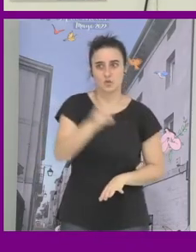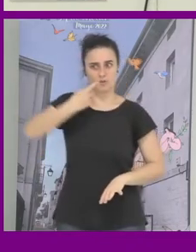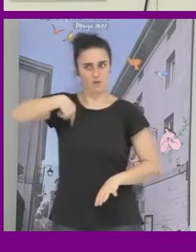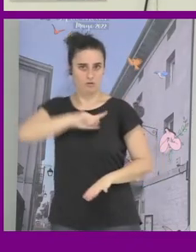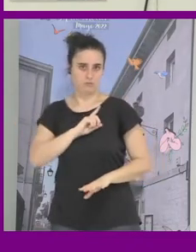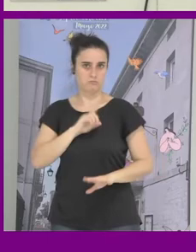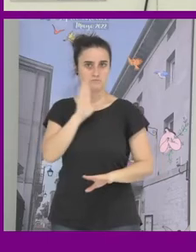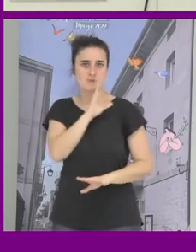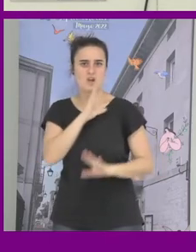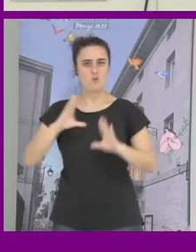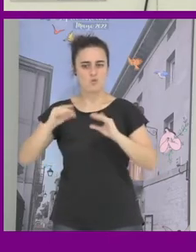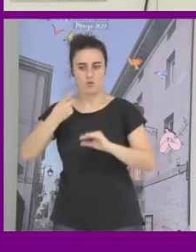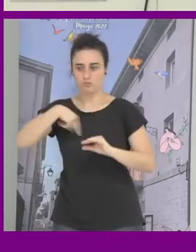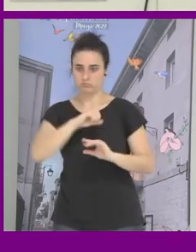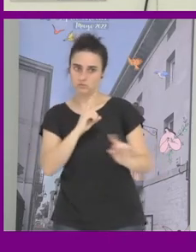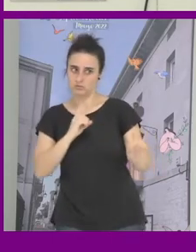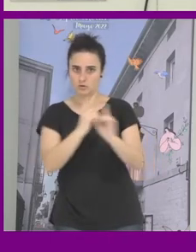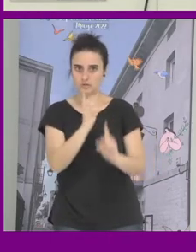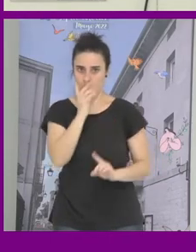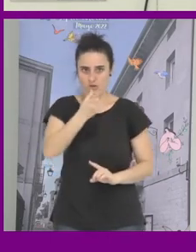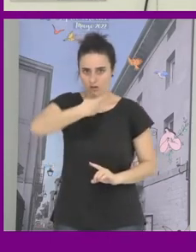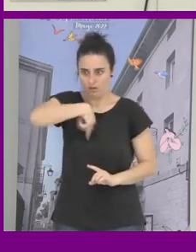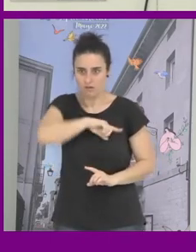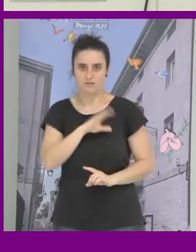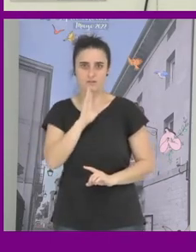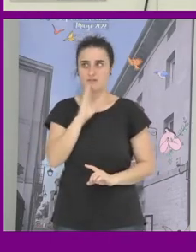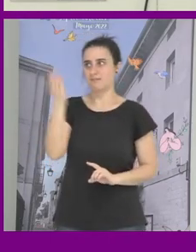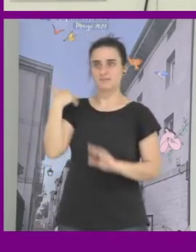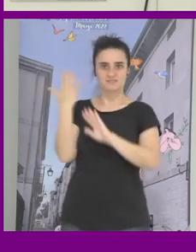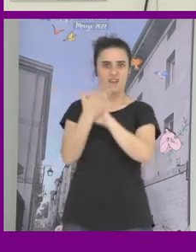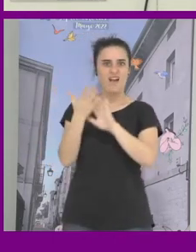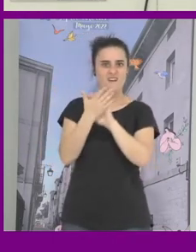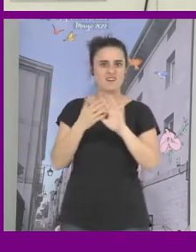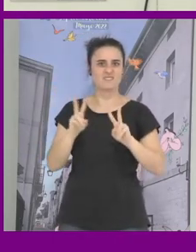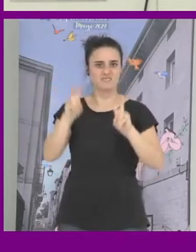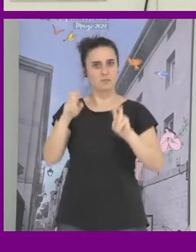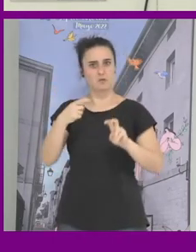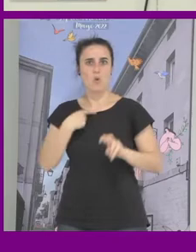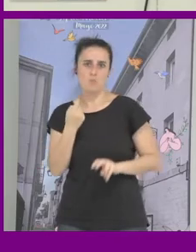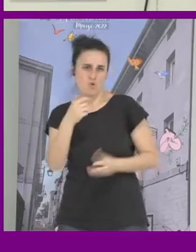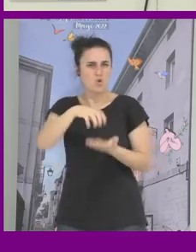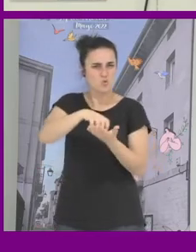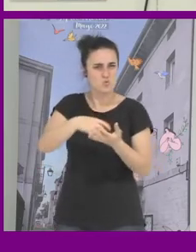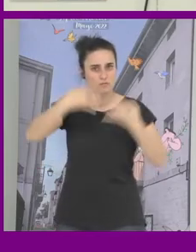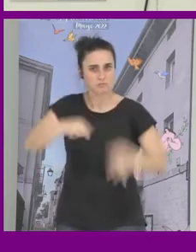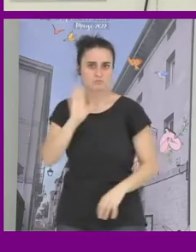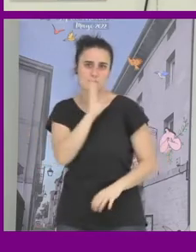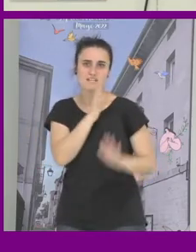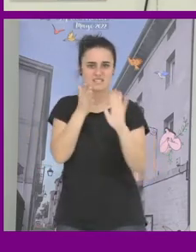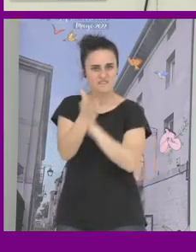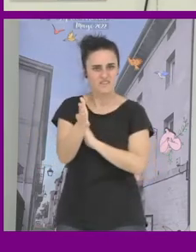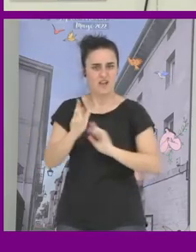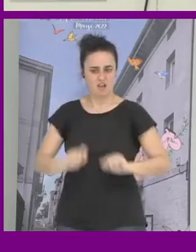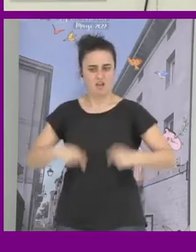zaigulako gure ekarpena dela hain zuzen ere hasieran komentatu dugun lotura biologikoa zalantzan jartzea, ez? Eta behar hori ez